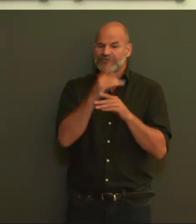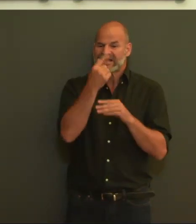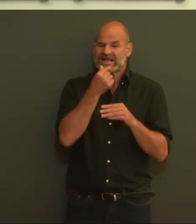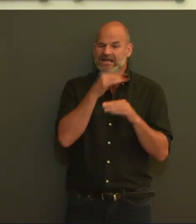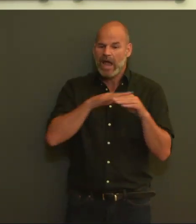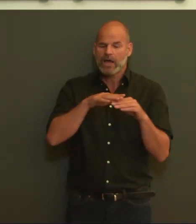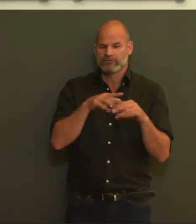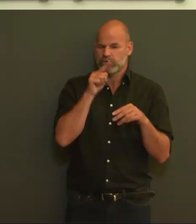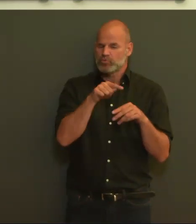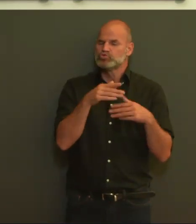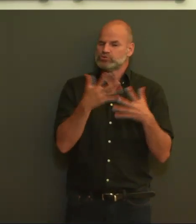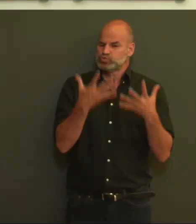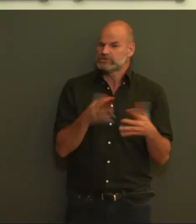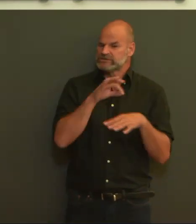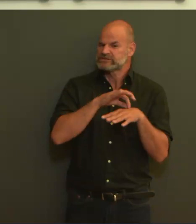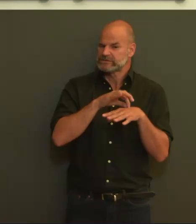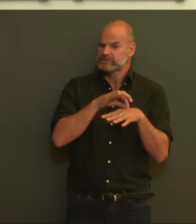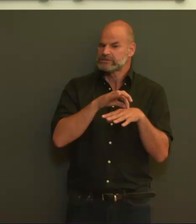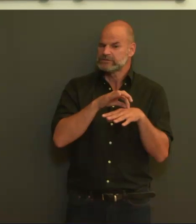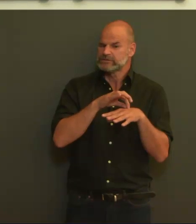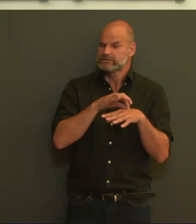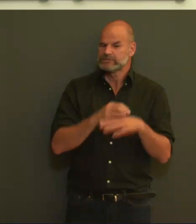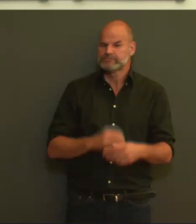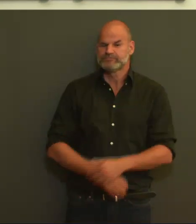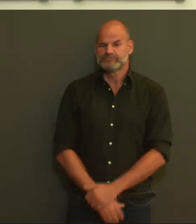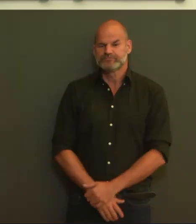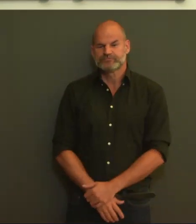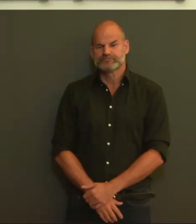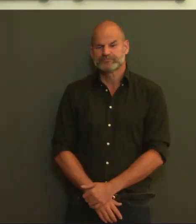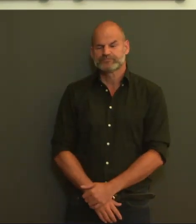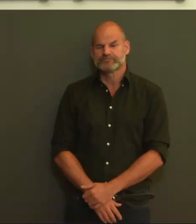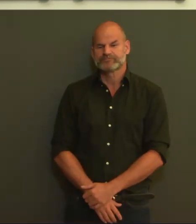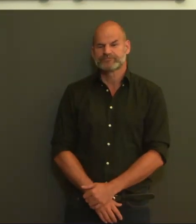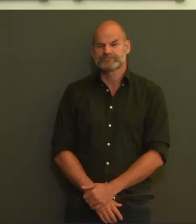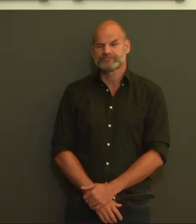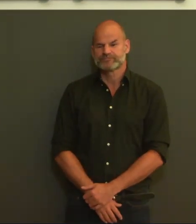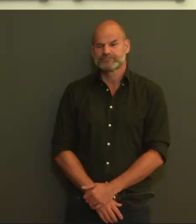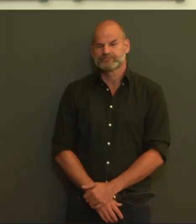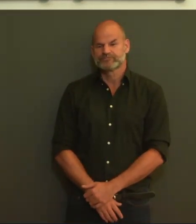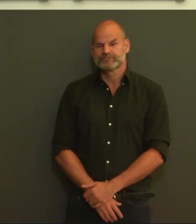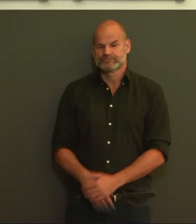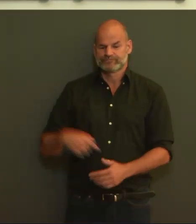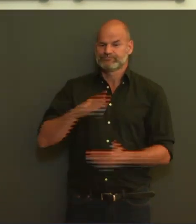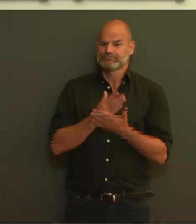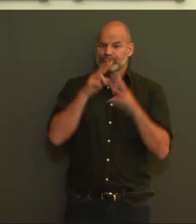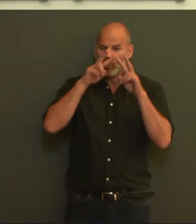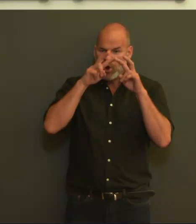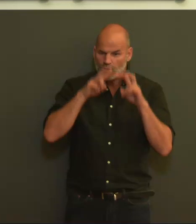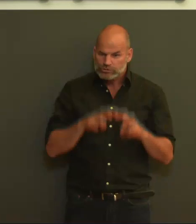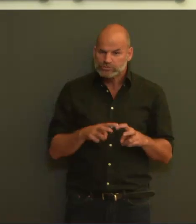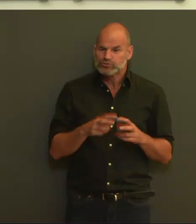In deze studie werden geen sterfgevallen onder kinderen gerapporteerd. Het is wel zo dat buiten deze